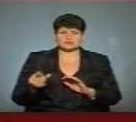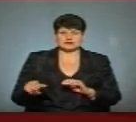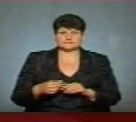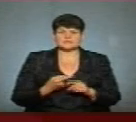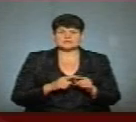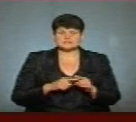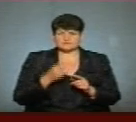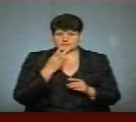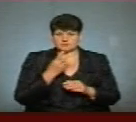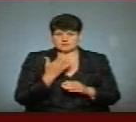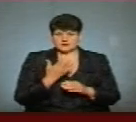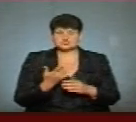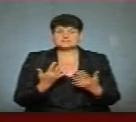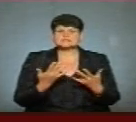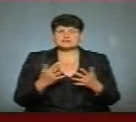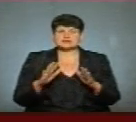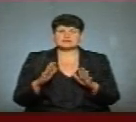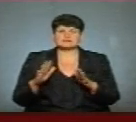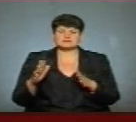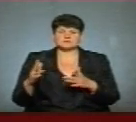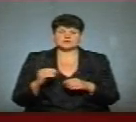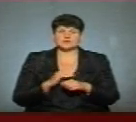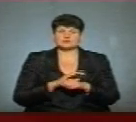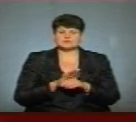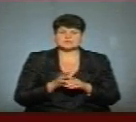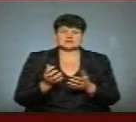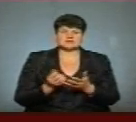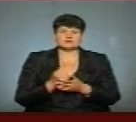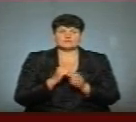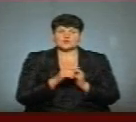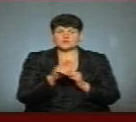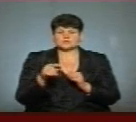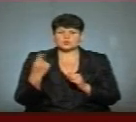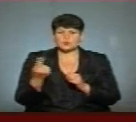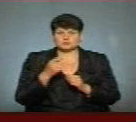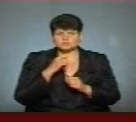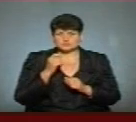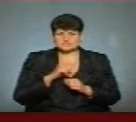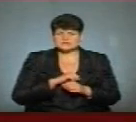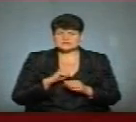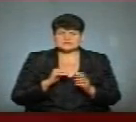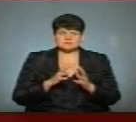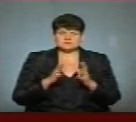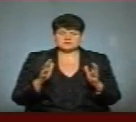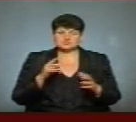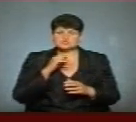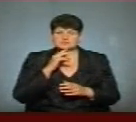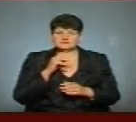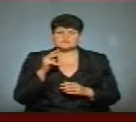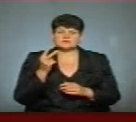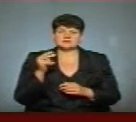цій карті ви бачите, скільки випадків COVID-19 виявили в кожній області України. Найбільше у Чернівецькій –